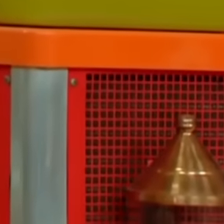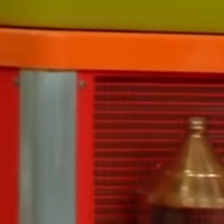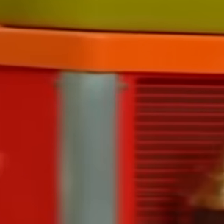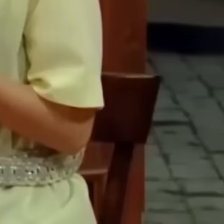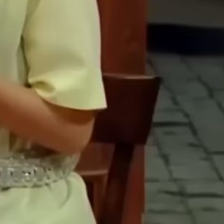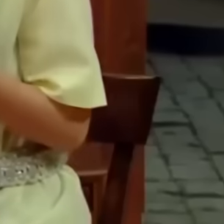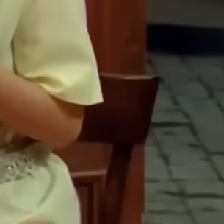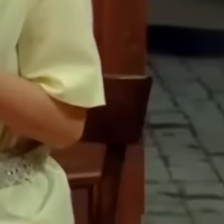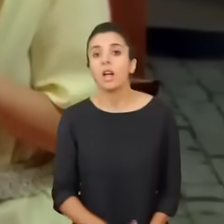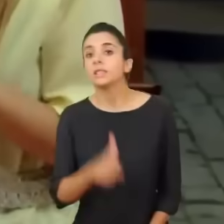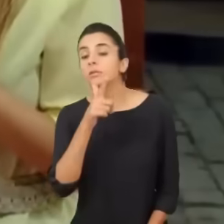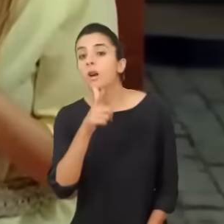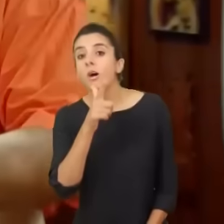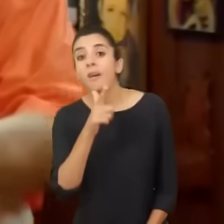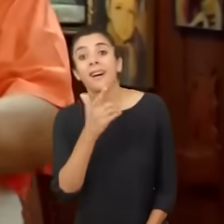Şahin